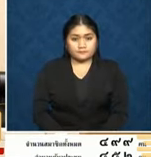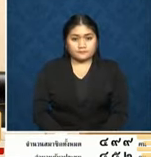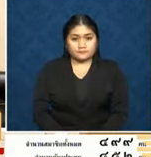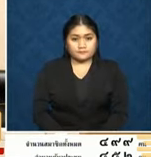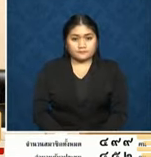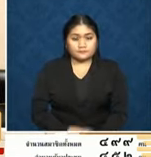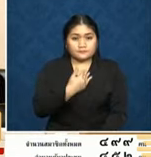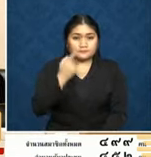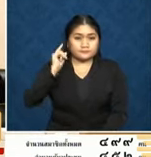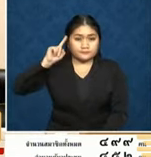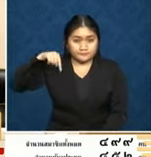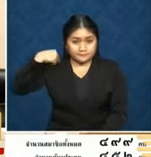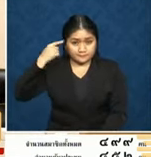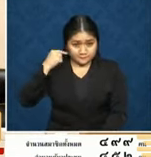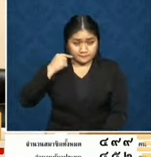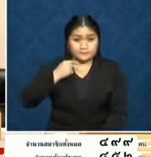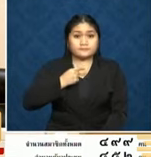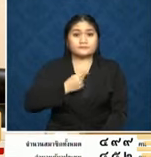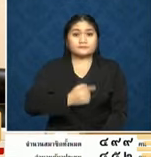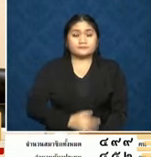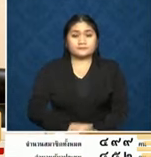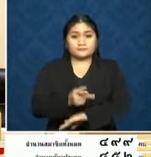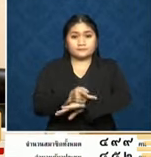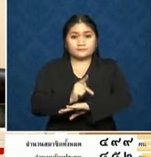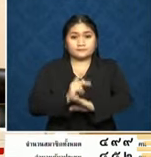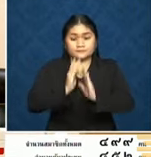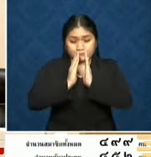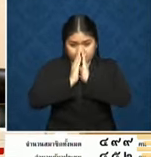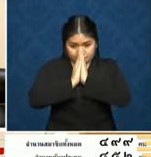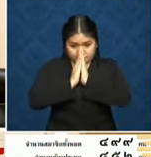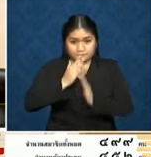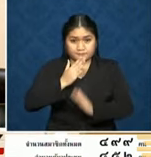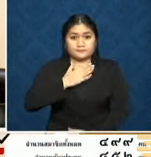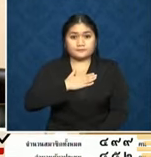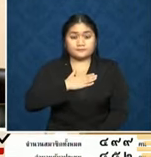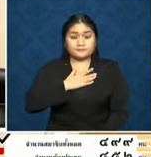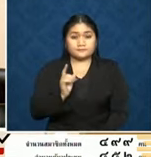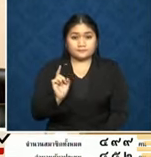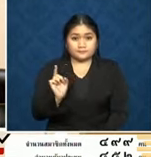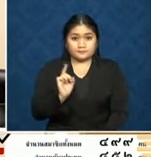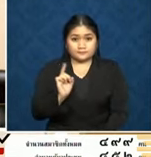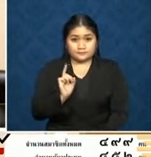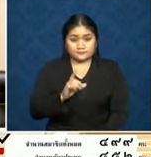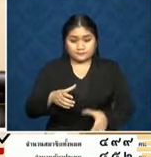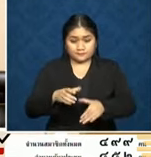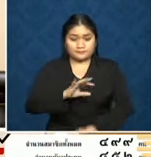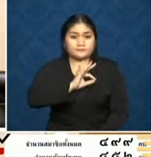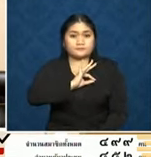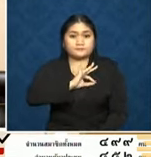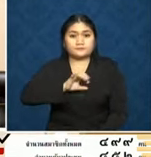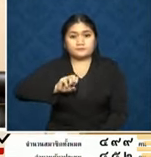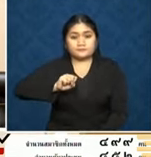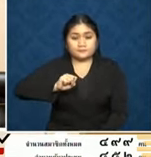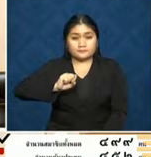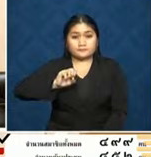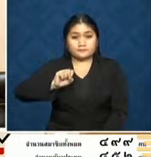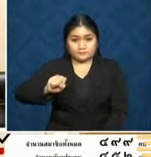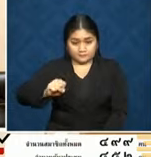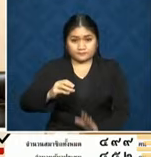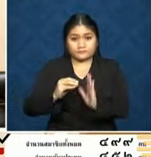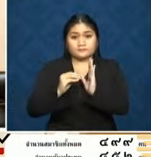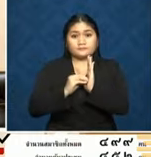เรียนท่านประธานที่เคารพดิฉันธีรรัตน์สำเร็จวานิชสมาชิกสภาผู้แทนราษฎรกรุงเท